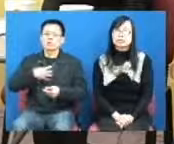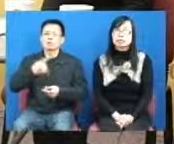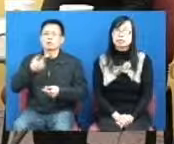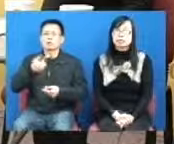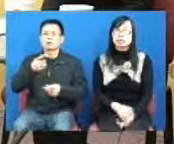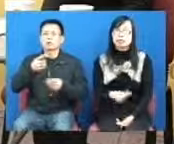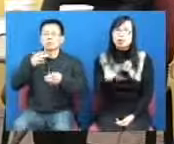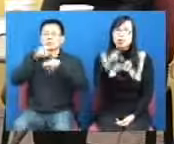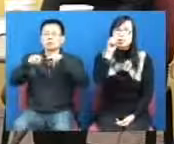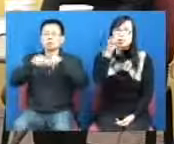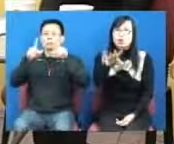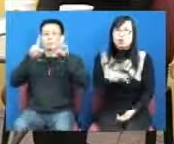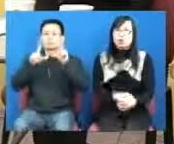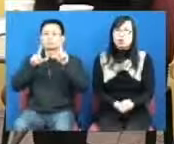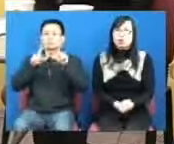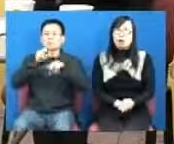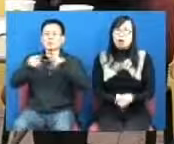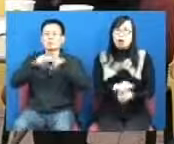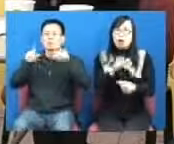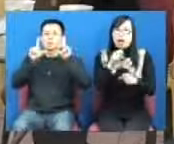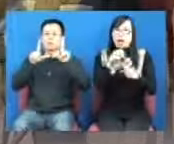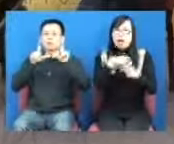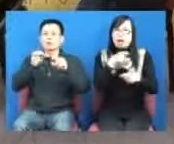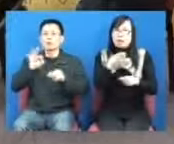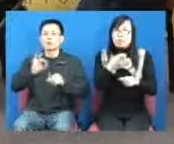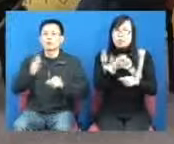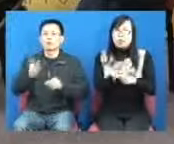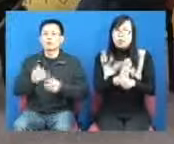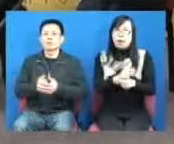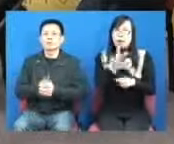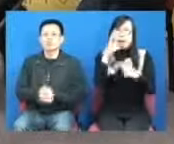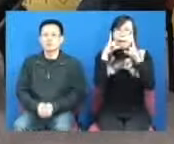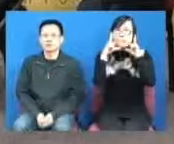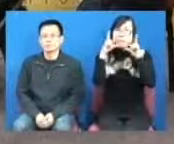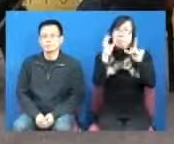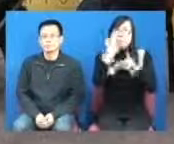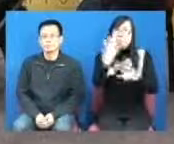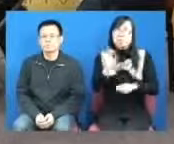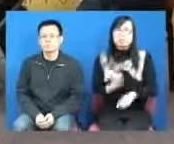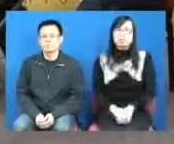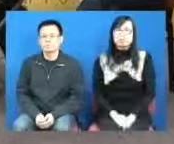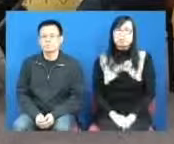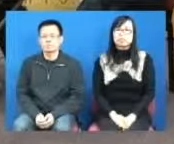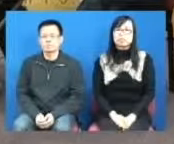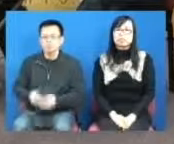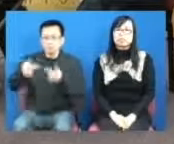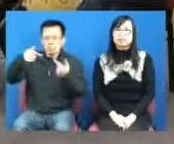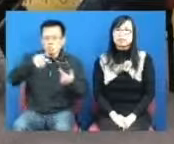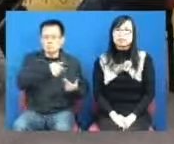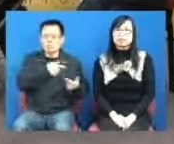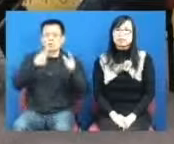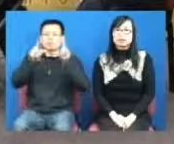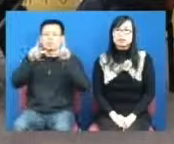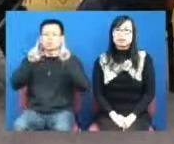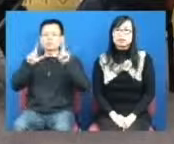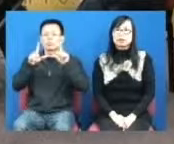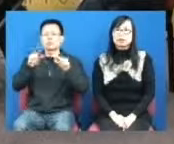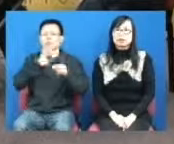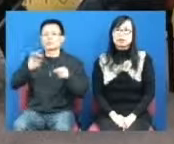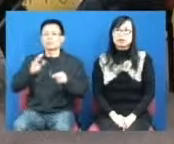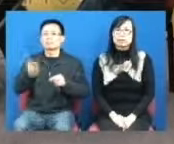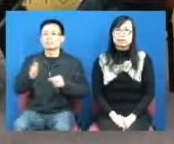他說有沒有他是叫做Poker Face就是那個面部沒有什表情是的永遠都是沒有反應的你怎麽問他他都是沒有反應